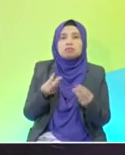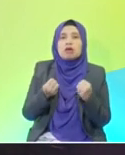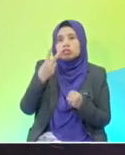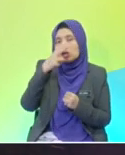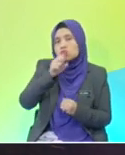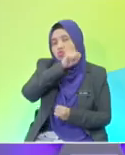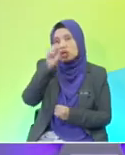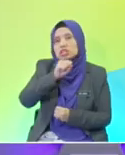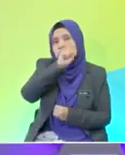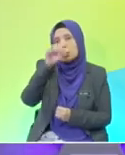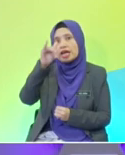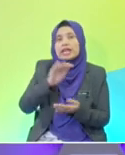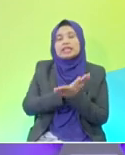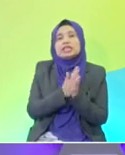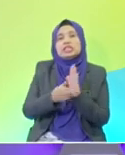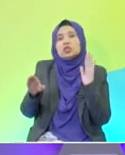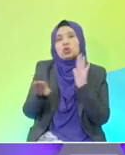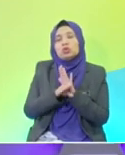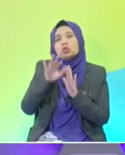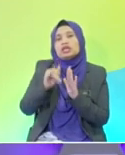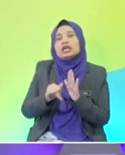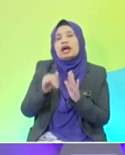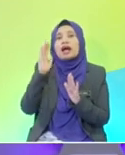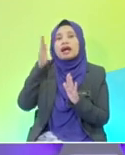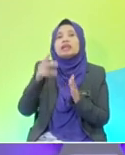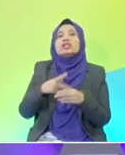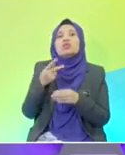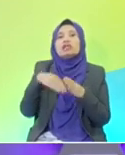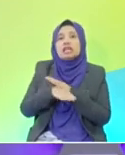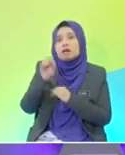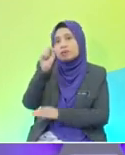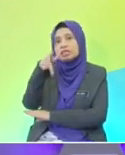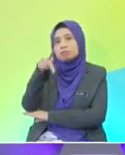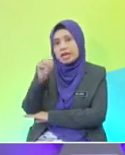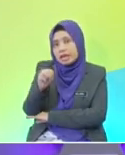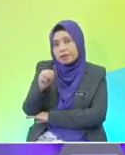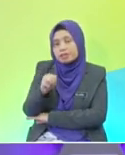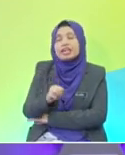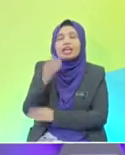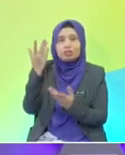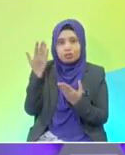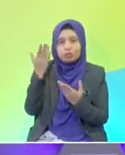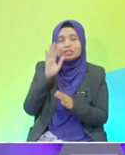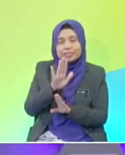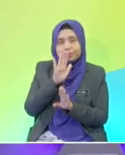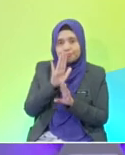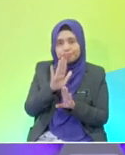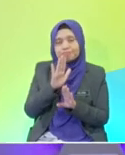menjadi contoh-contoh soalnya bakal keluar dalam SPN nanti nggak tahu jangan kemana-mana